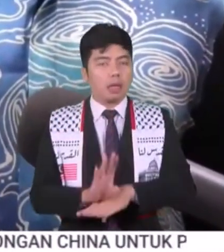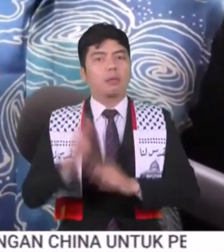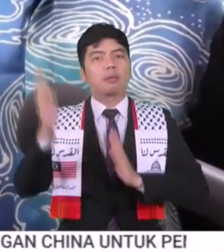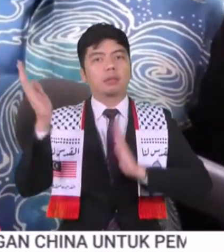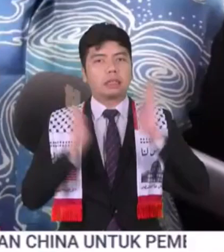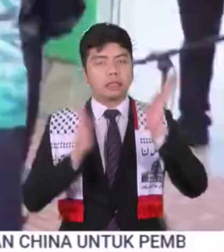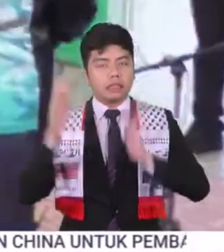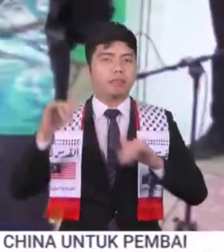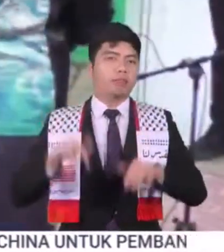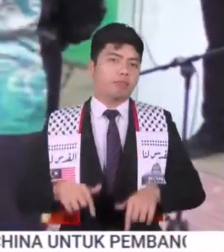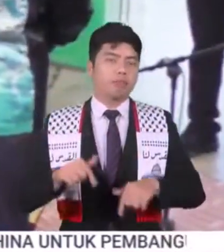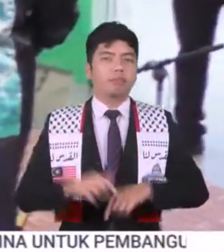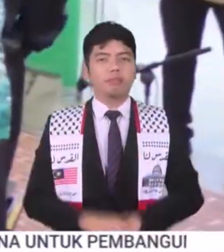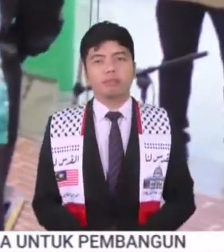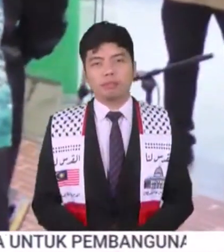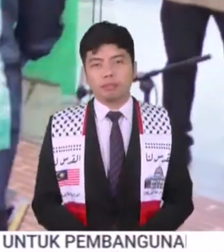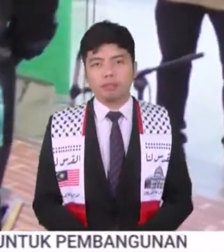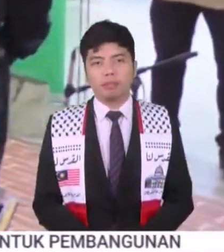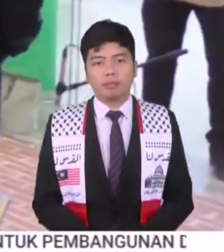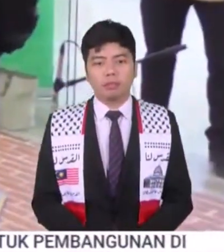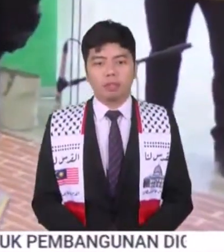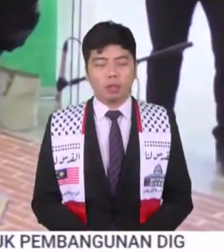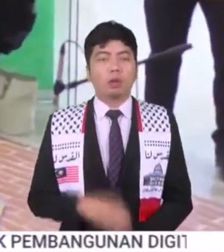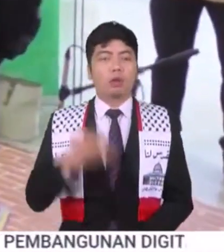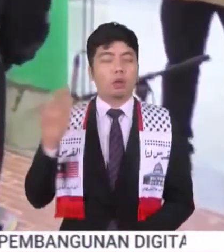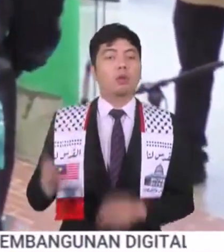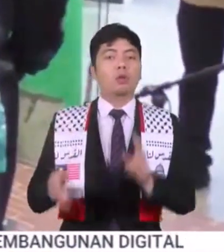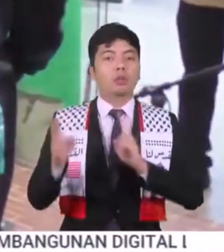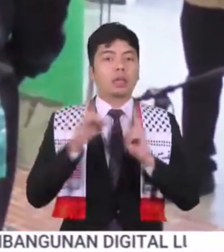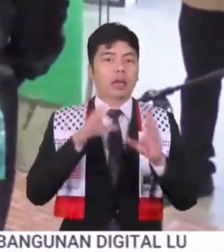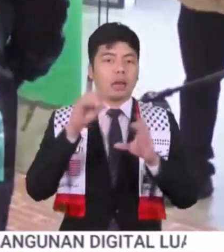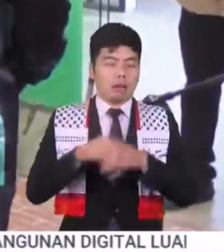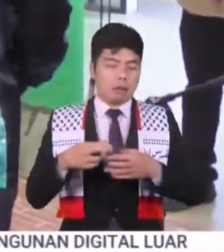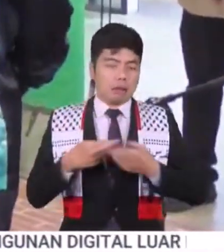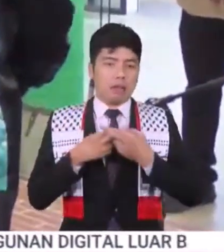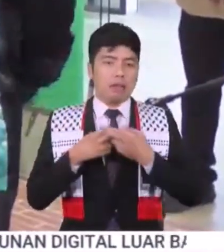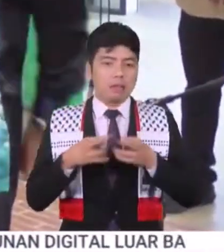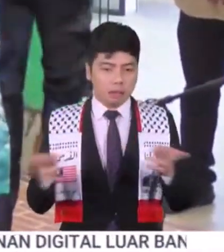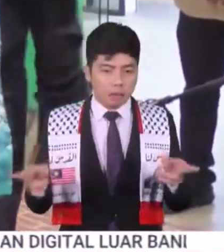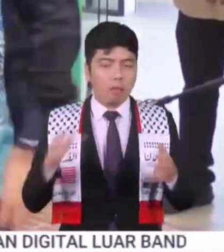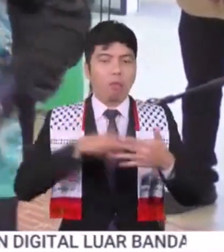budaya Malaysia di sini. Beliau